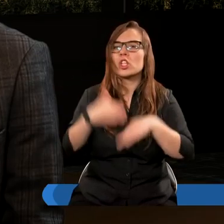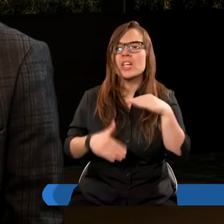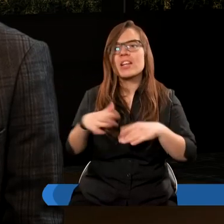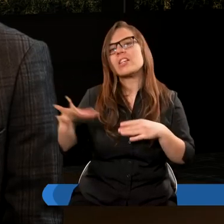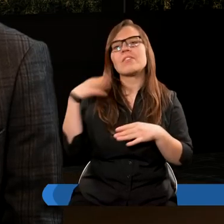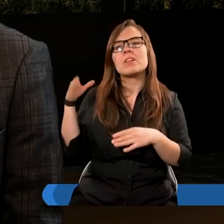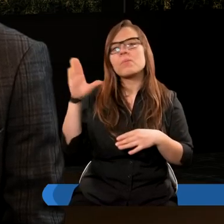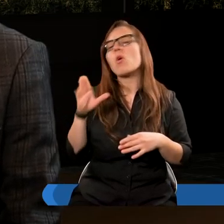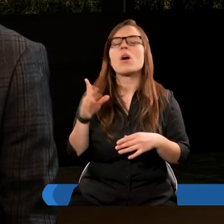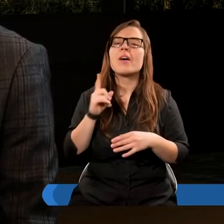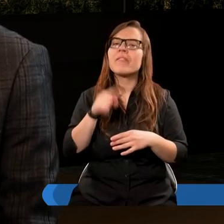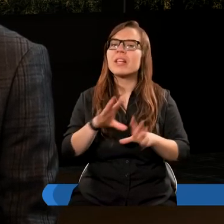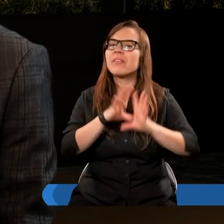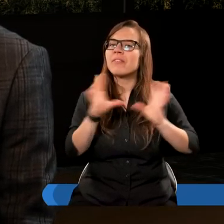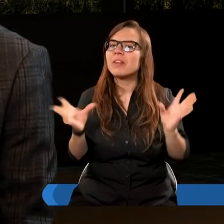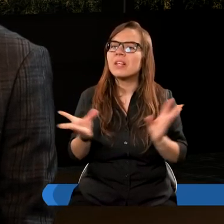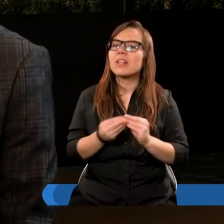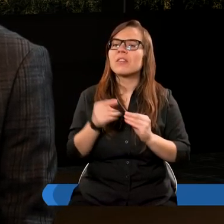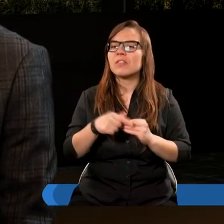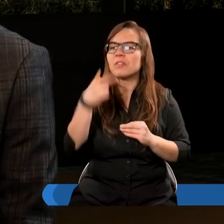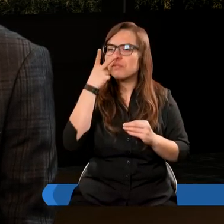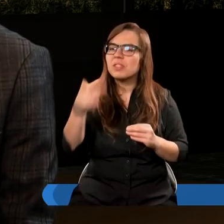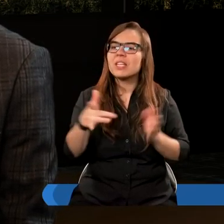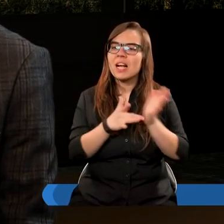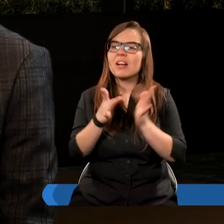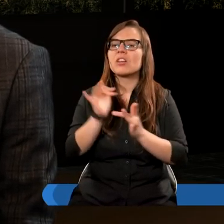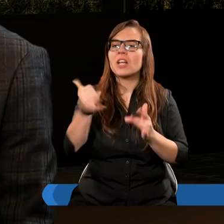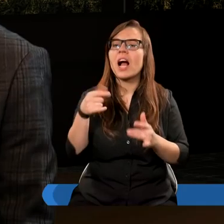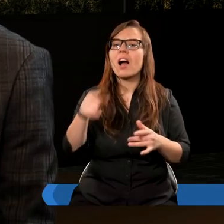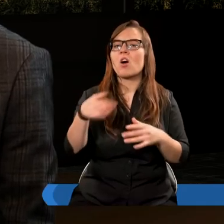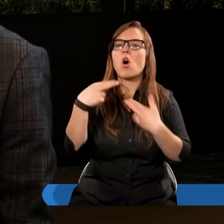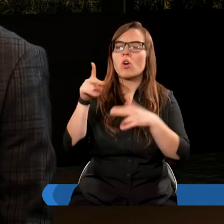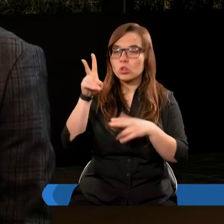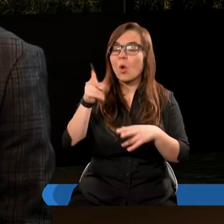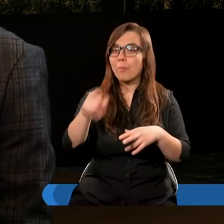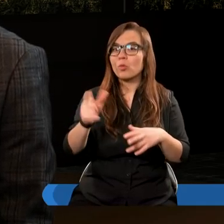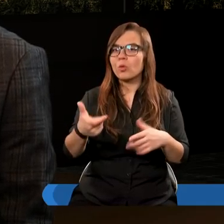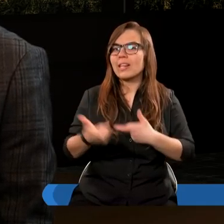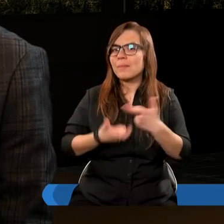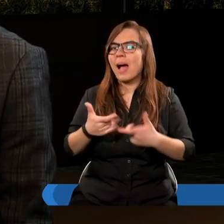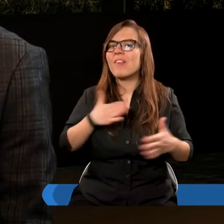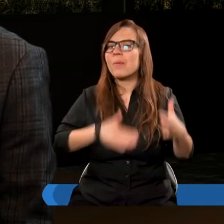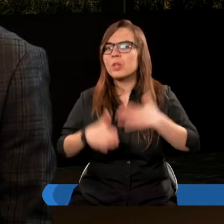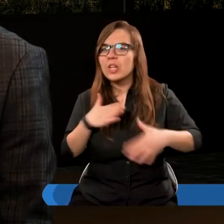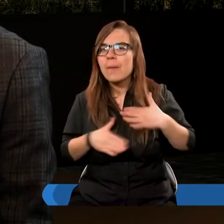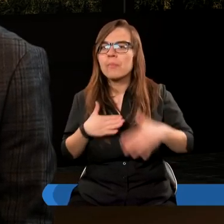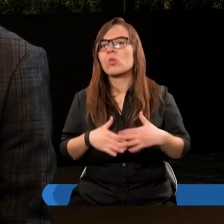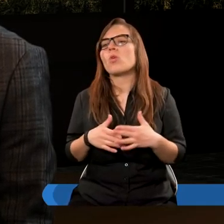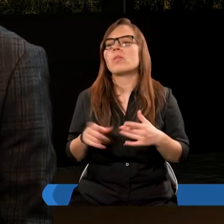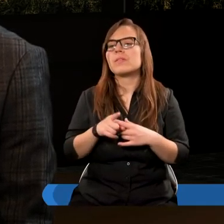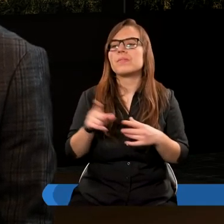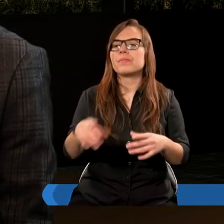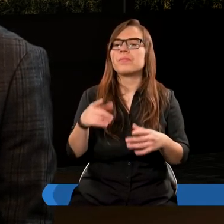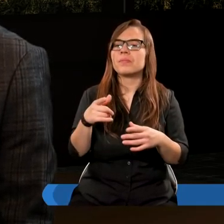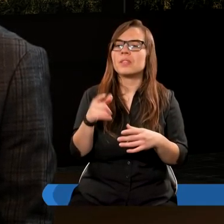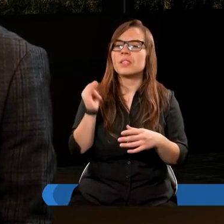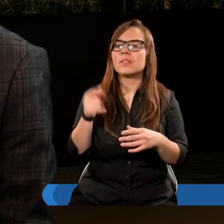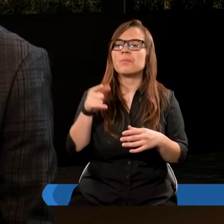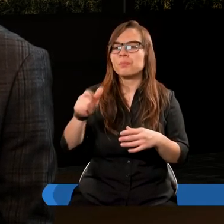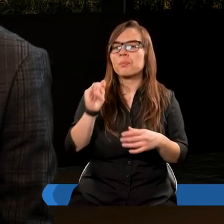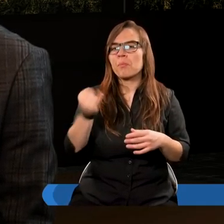I w tym wszystkim ja też nie widzę tutaj Jezusa jako kogoś, komu sprawia przyjemność to, co musi zrobić. Raczej widzę go